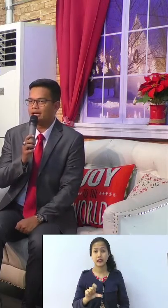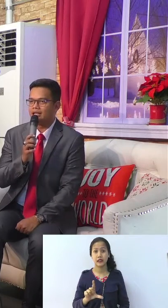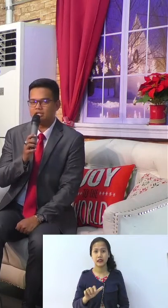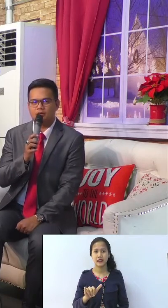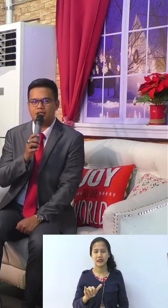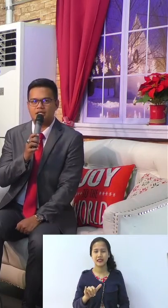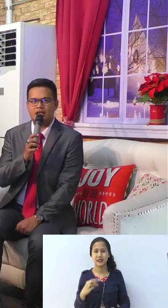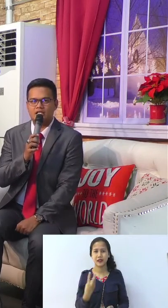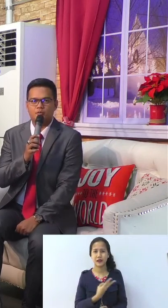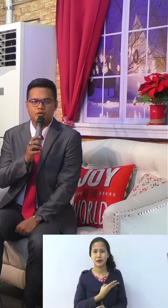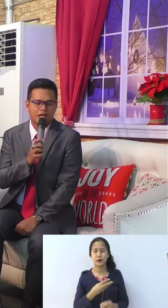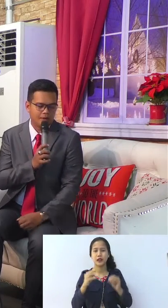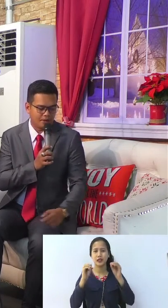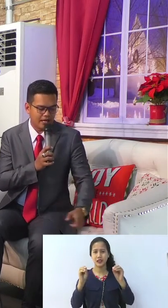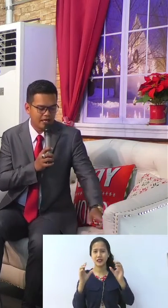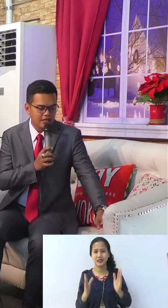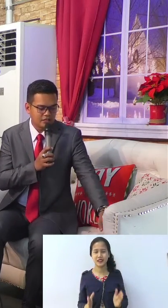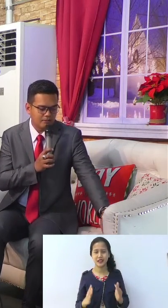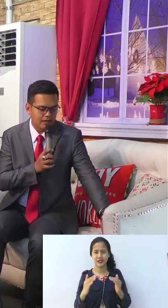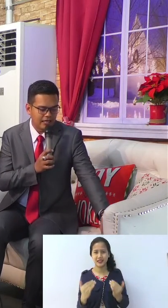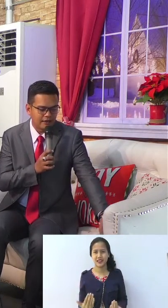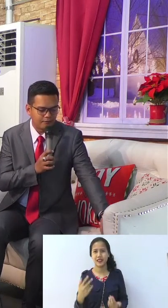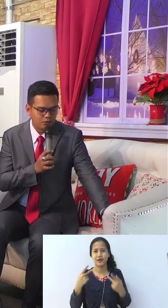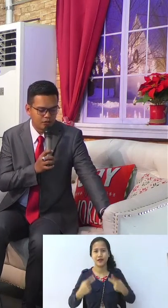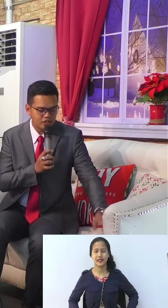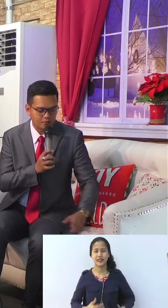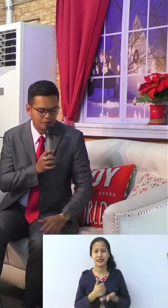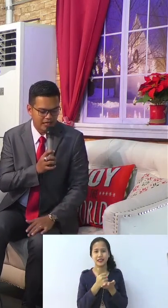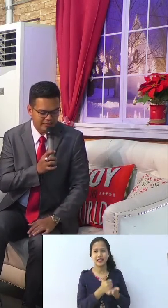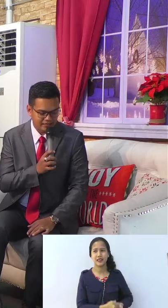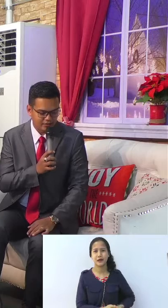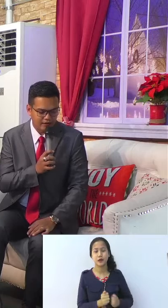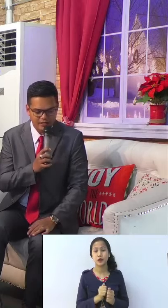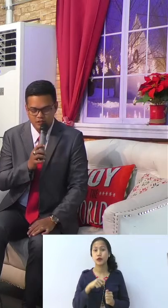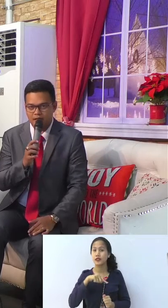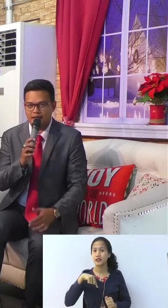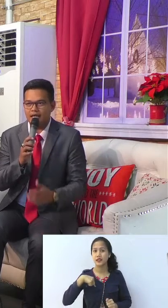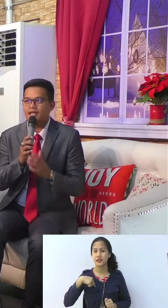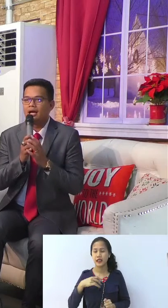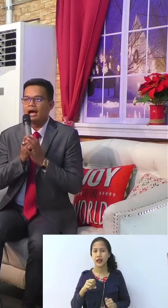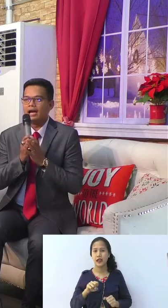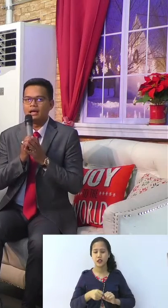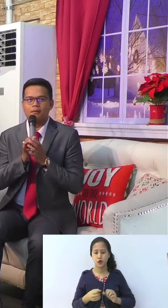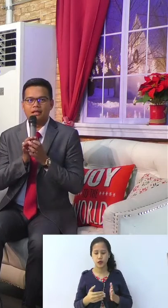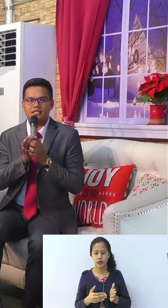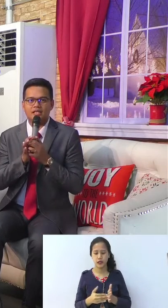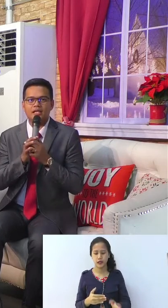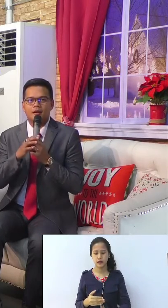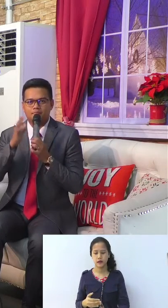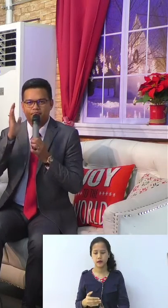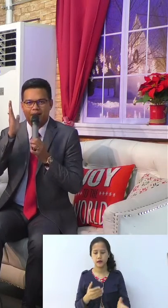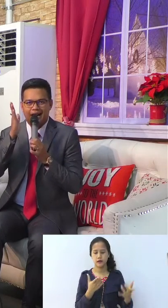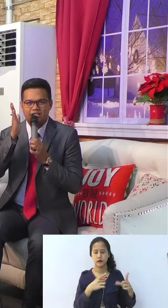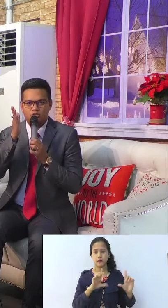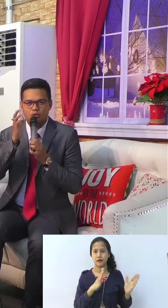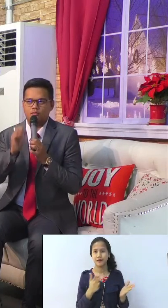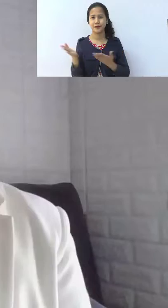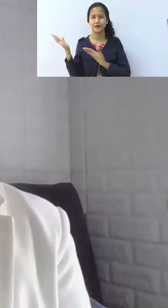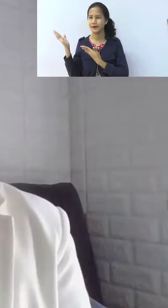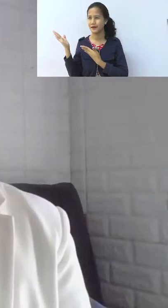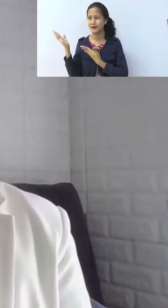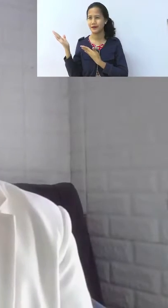ibang kasama natin sa bahay dyan or mga kaibigan nyo po mga kapatid. Alright? So sige, tuloy-tuloy po tayo mga kapatid.